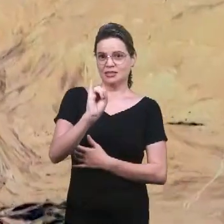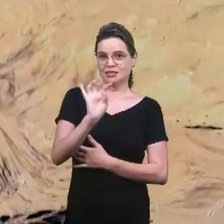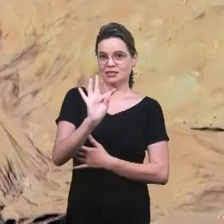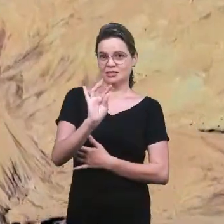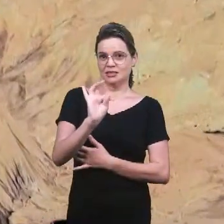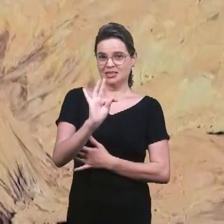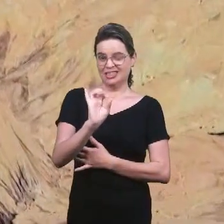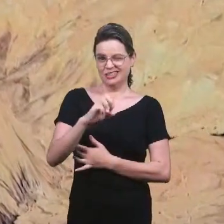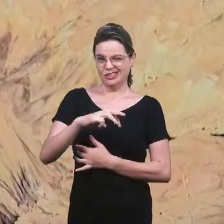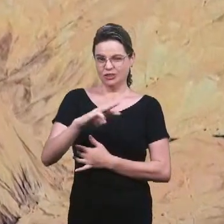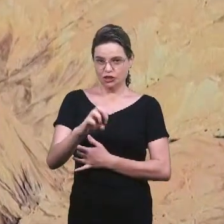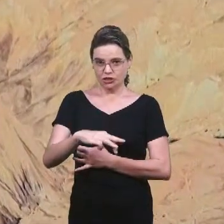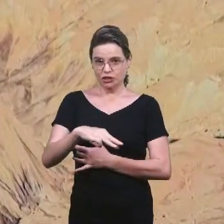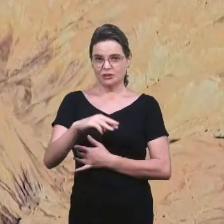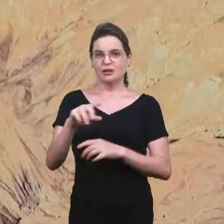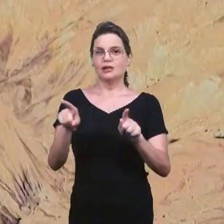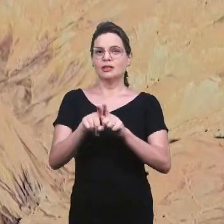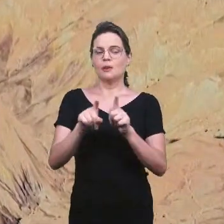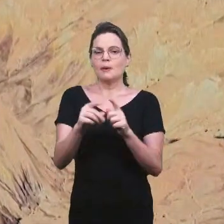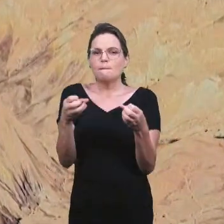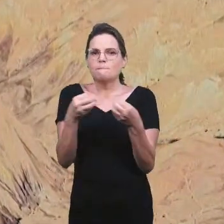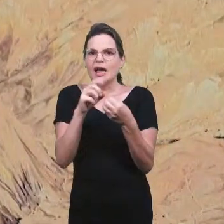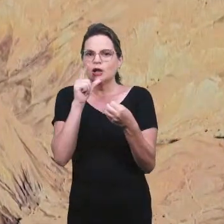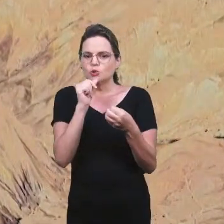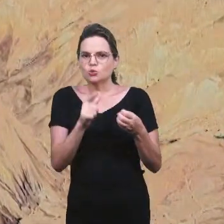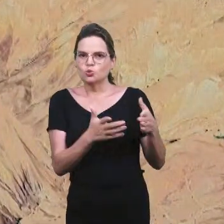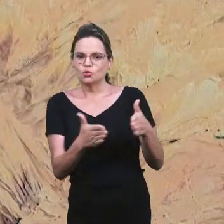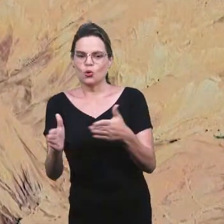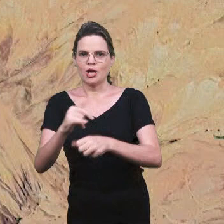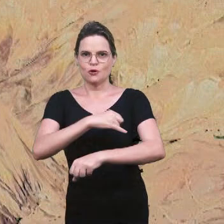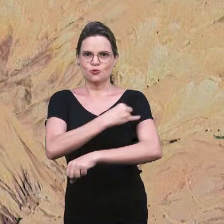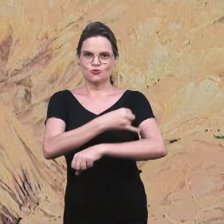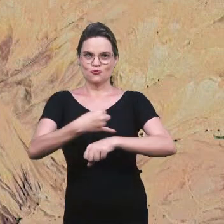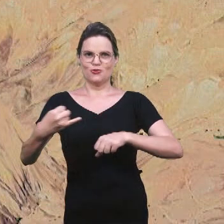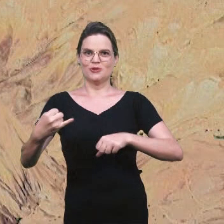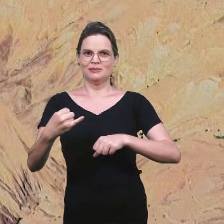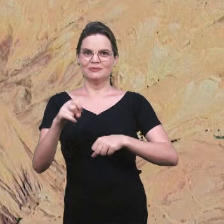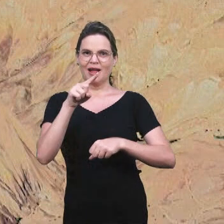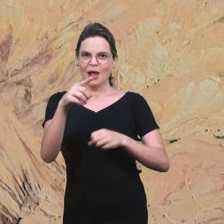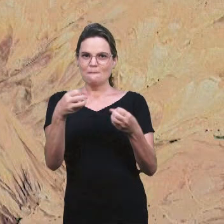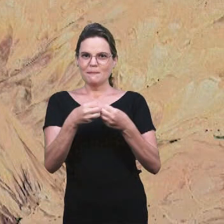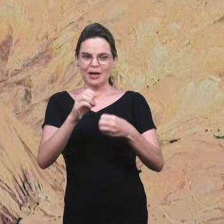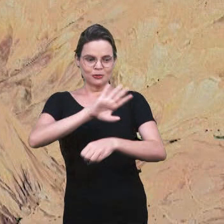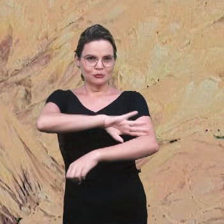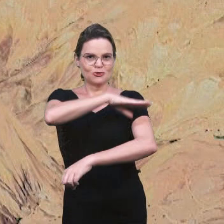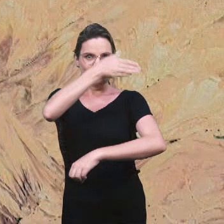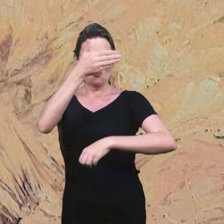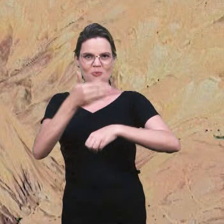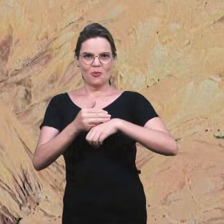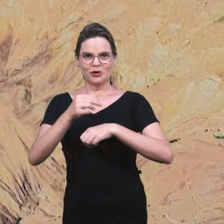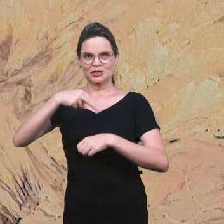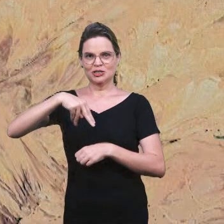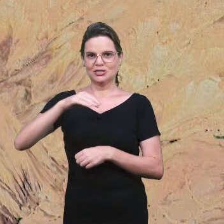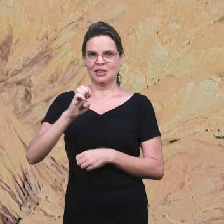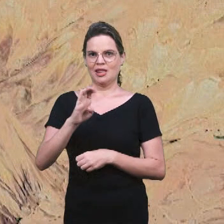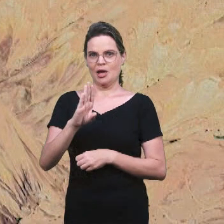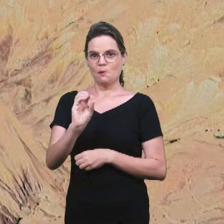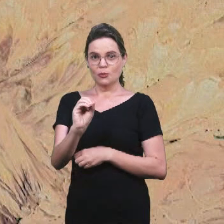Sittim vers le Jourdain. Donc, nous pouvons voir ici dans l'image le mont Nebo,